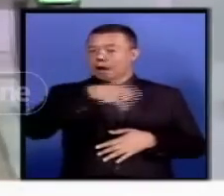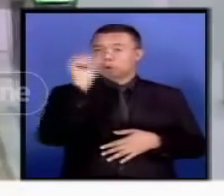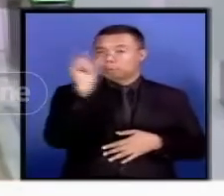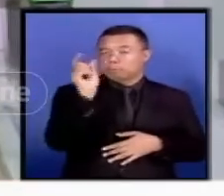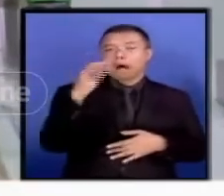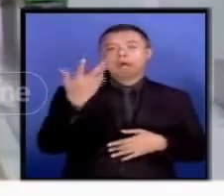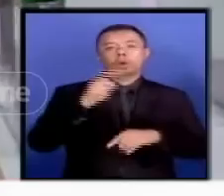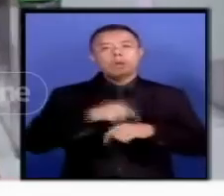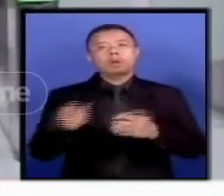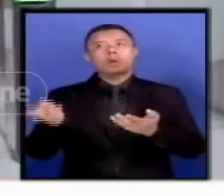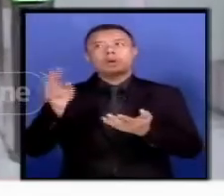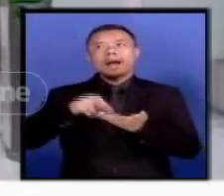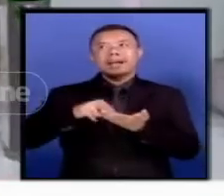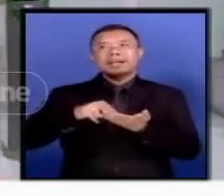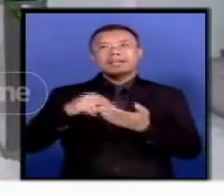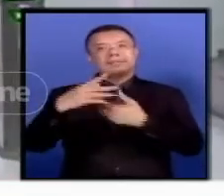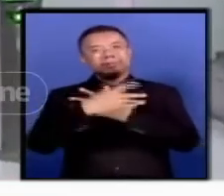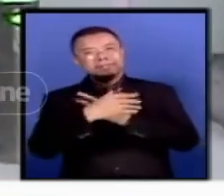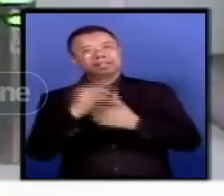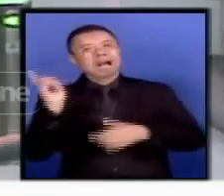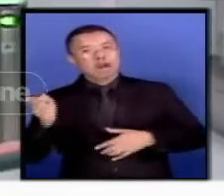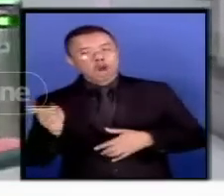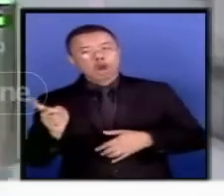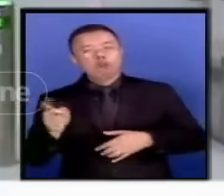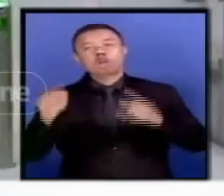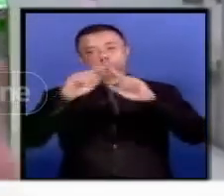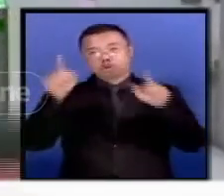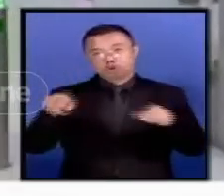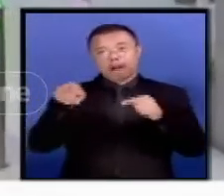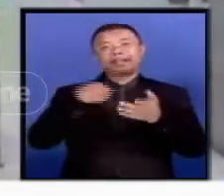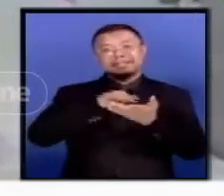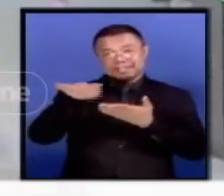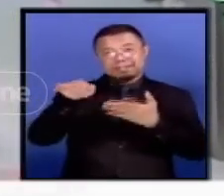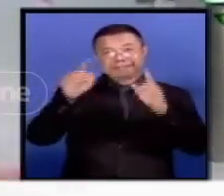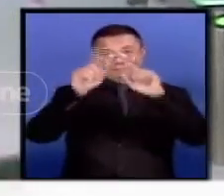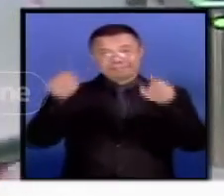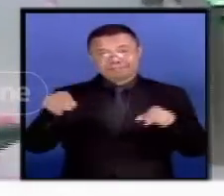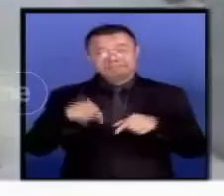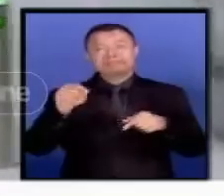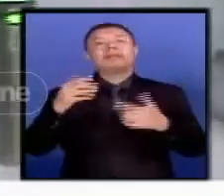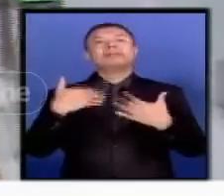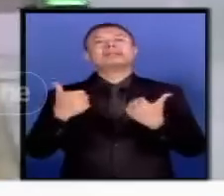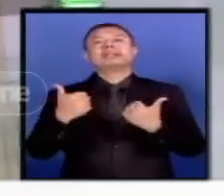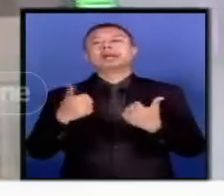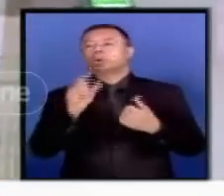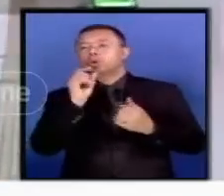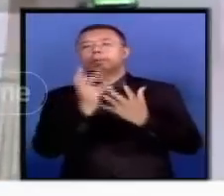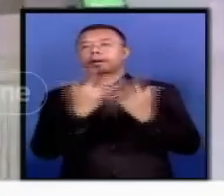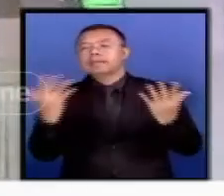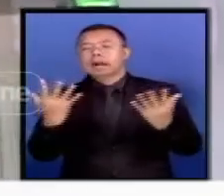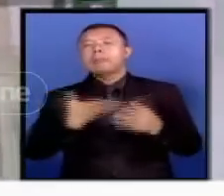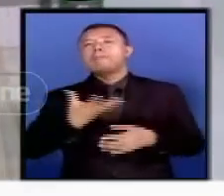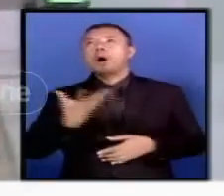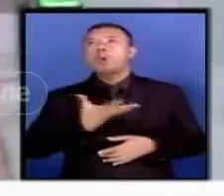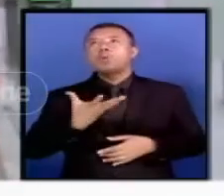ataupun saat naik kendaraan umum. Surat edaran mengenai pelepasan masker ini atau pencabutan masker ini juga bisa untuk masyarakat yang